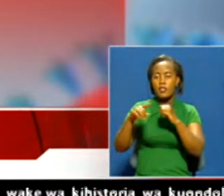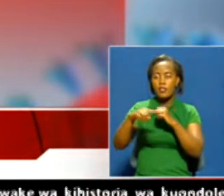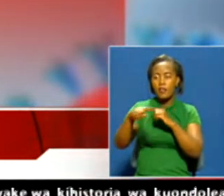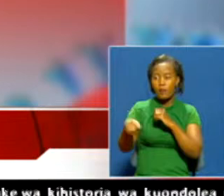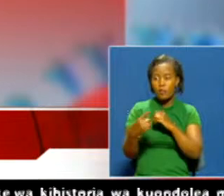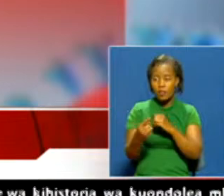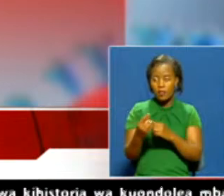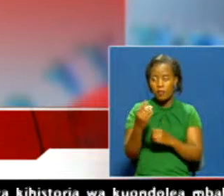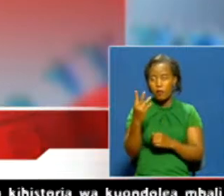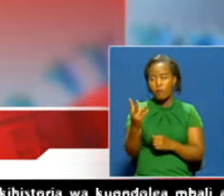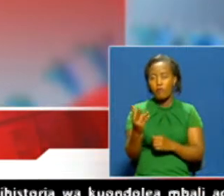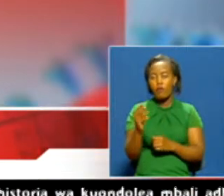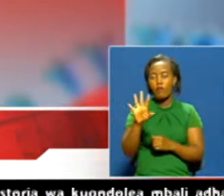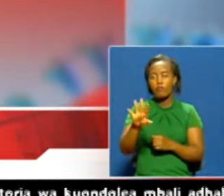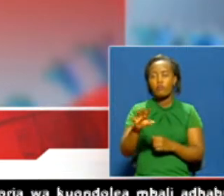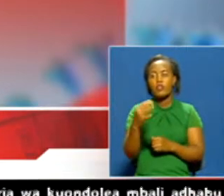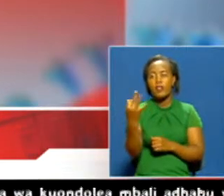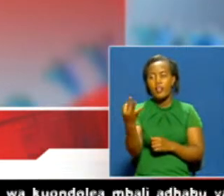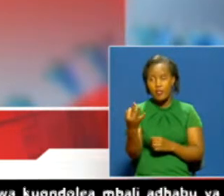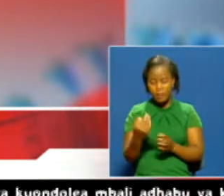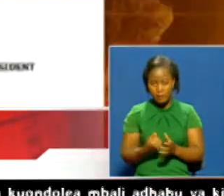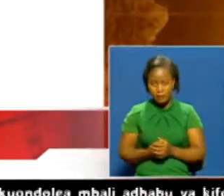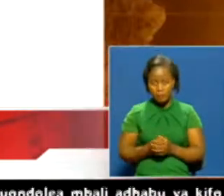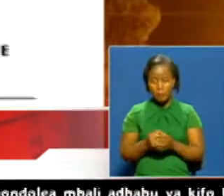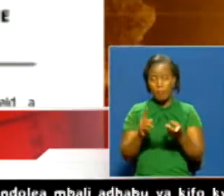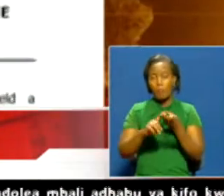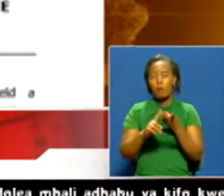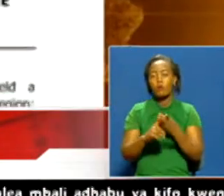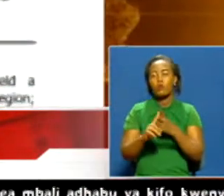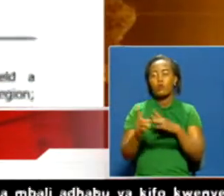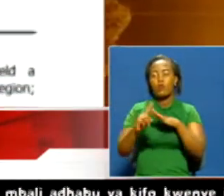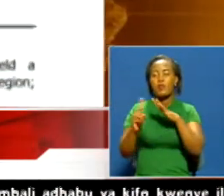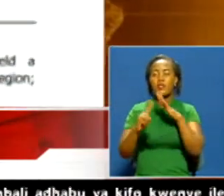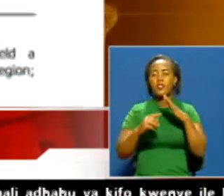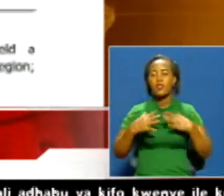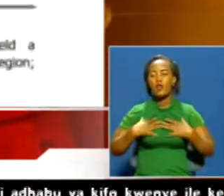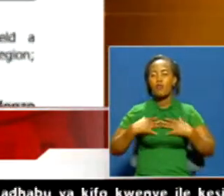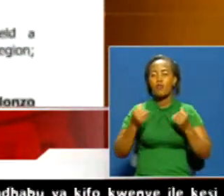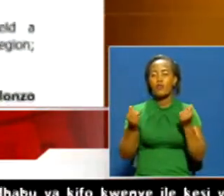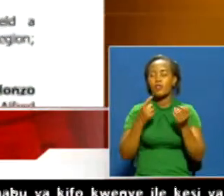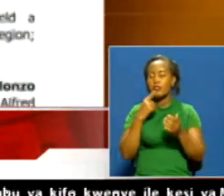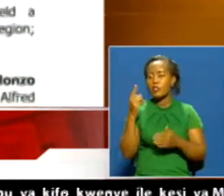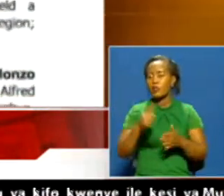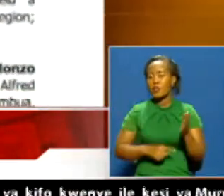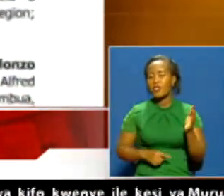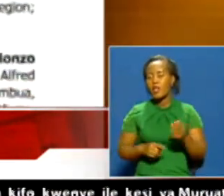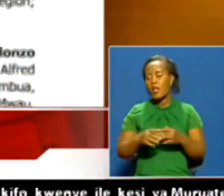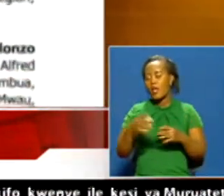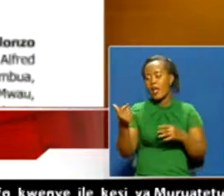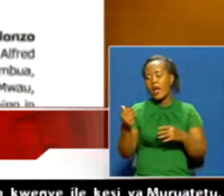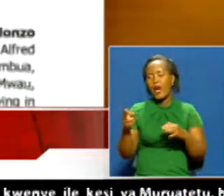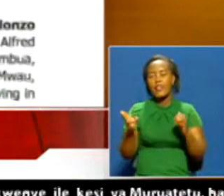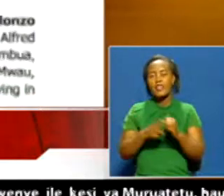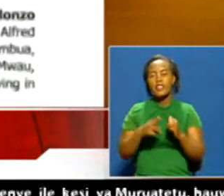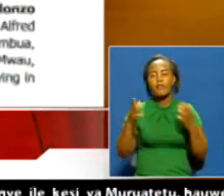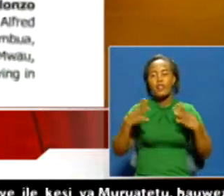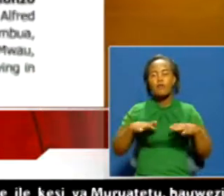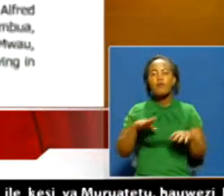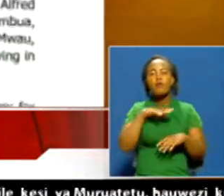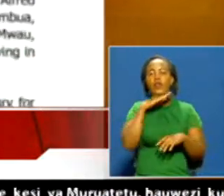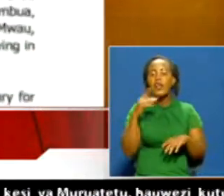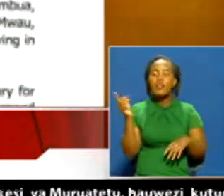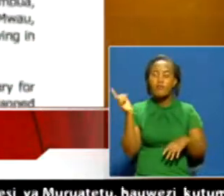1,186,453. Taarifa ya Wizara ya Afya imesema wagonjwa wengine 7 wamefariki kutokana na maambukizi hayo katika kipindi cha saa